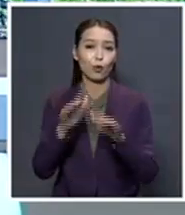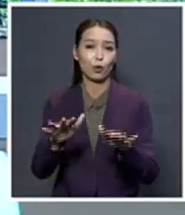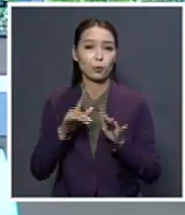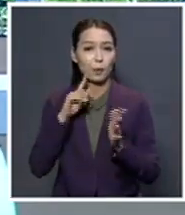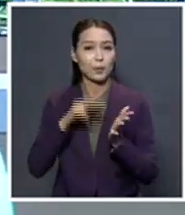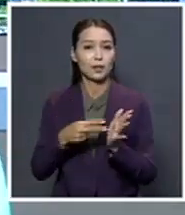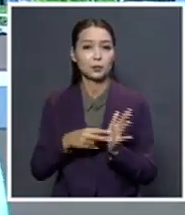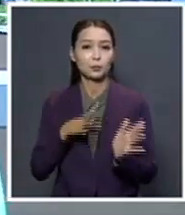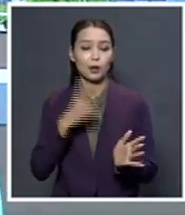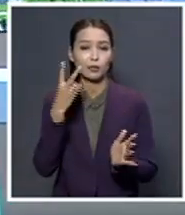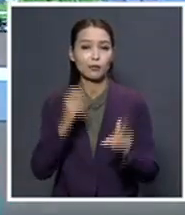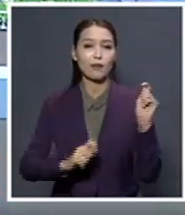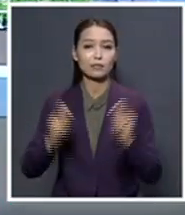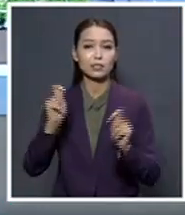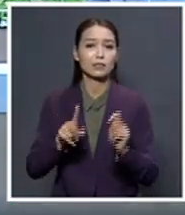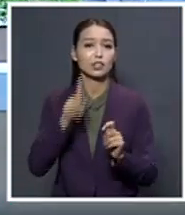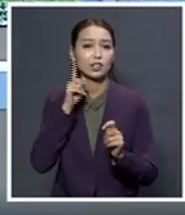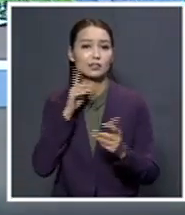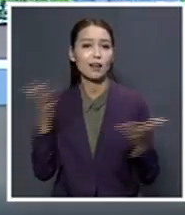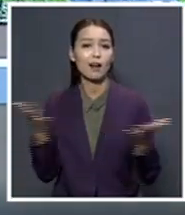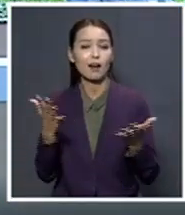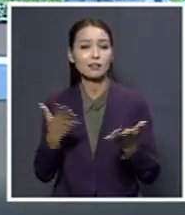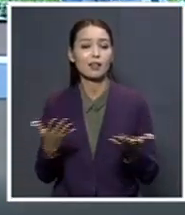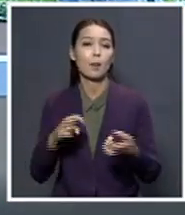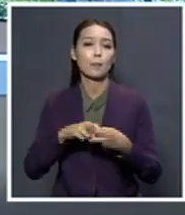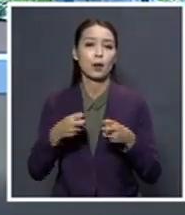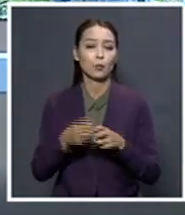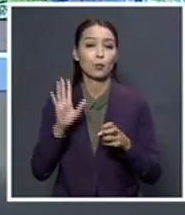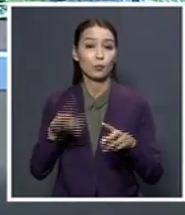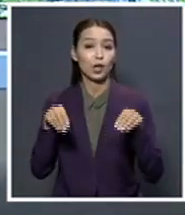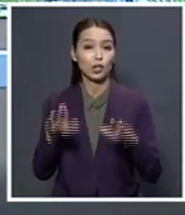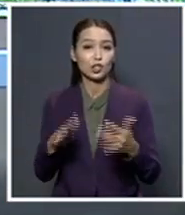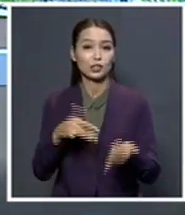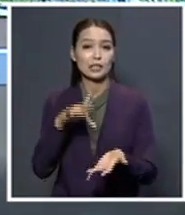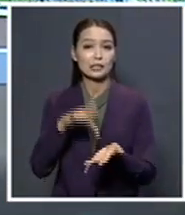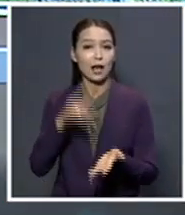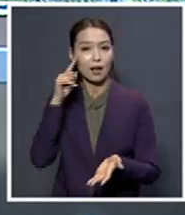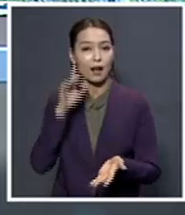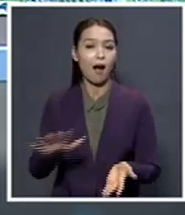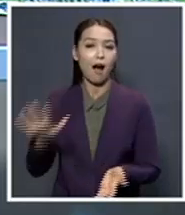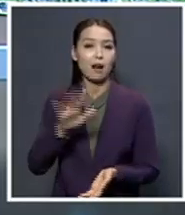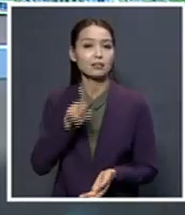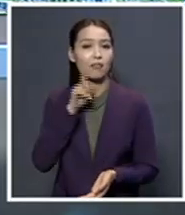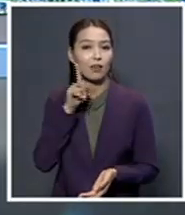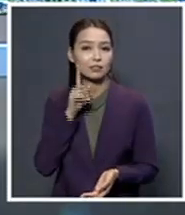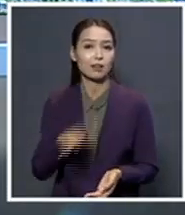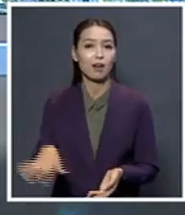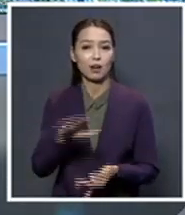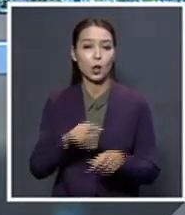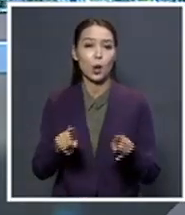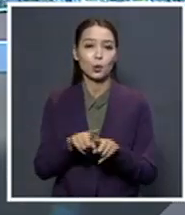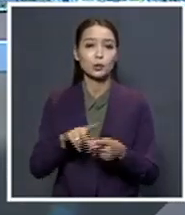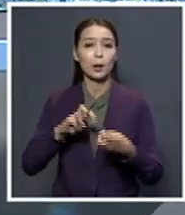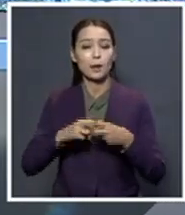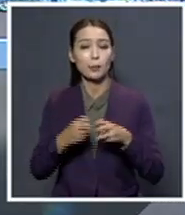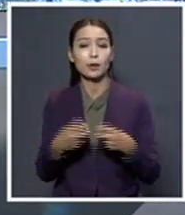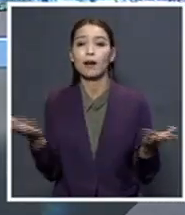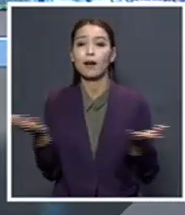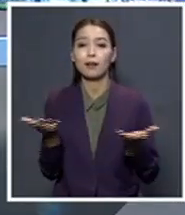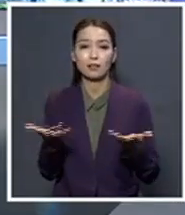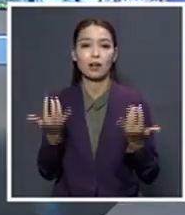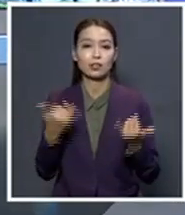Екі күндік фестивальде жастар қандай мәселелерді талқылап жатыр? Орталық Азия жастарын толғандырған ортақ проблемалар